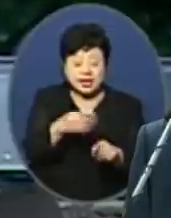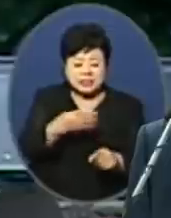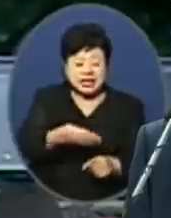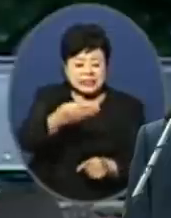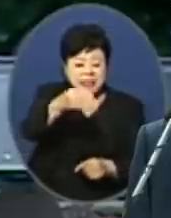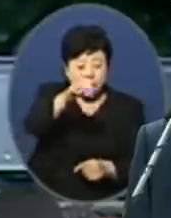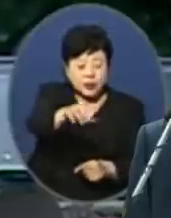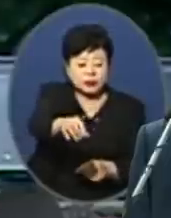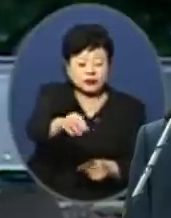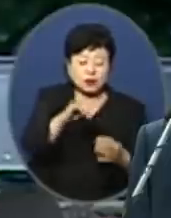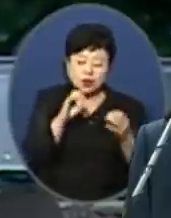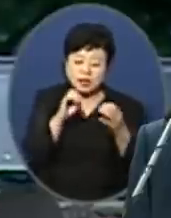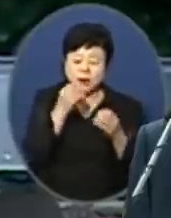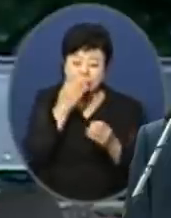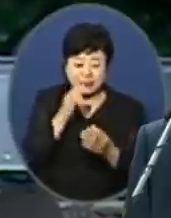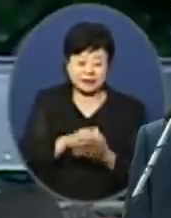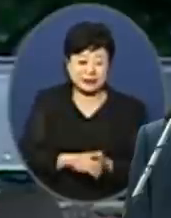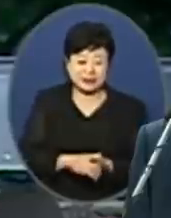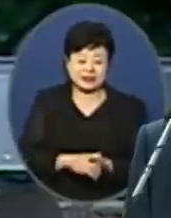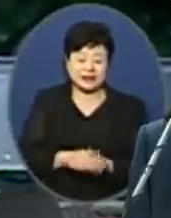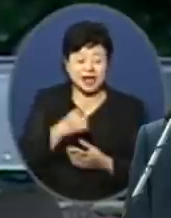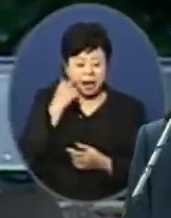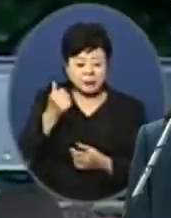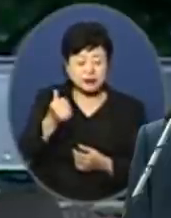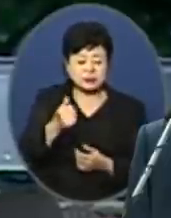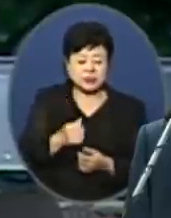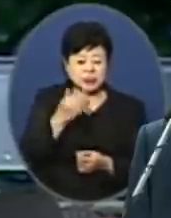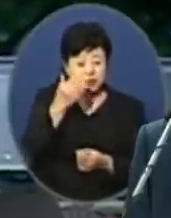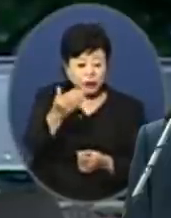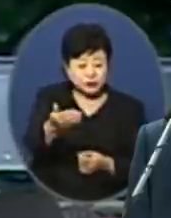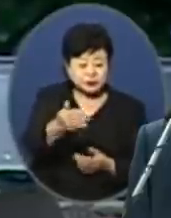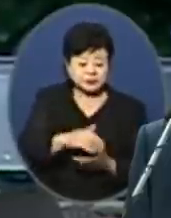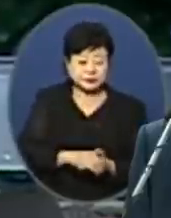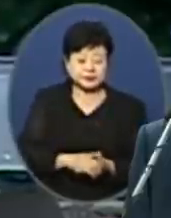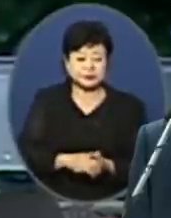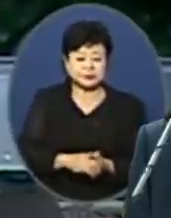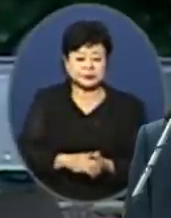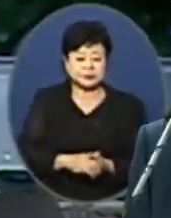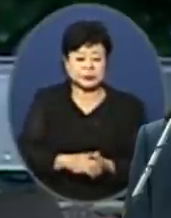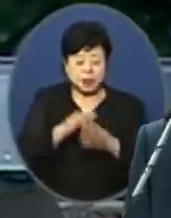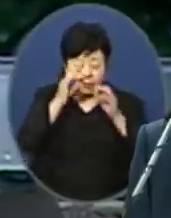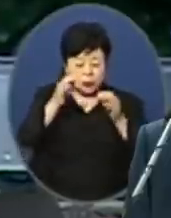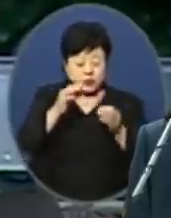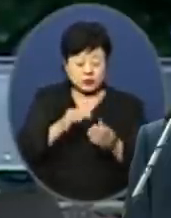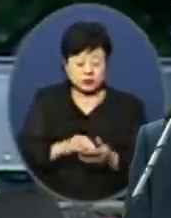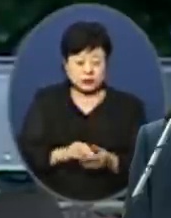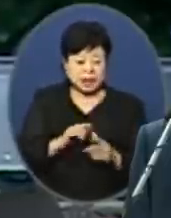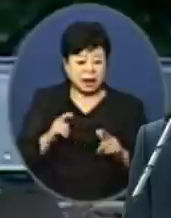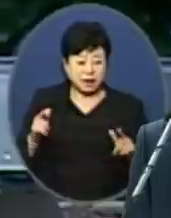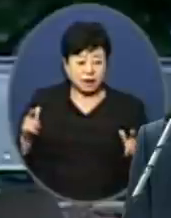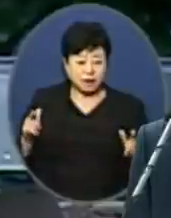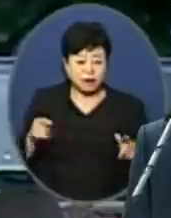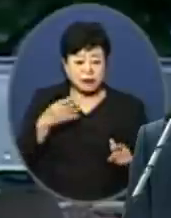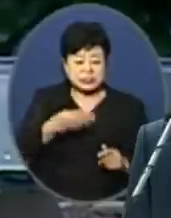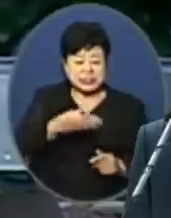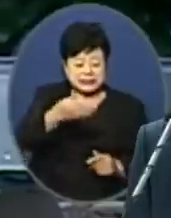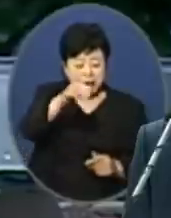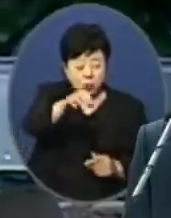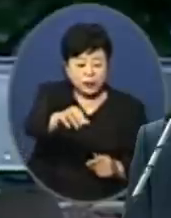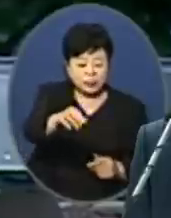4차원으로 대화를 하는 것입니다. 아버지와 여러분은 눈에 보이는 것으로 대화하지 않습니다. 4차원의